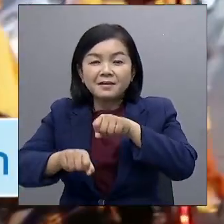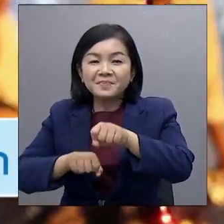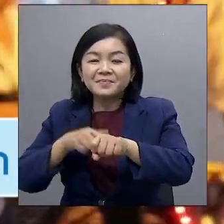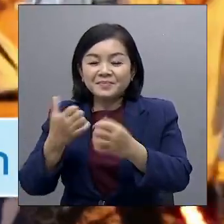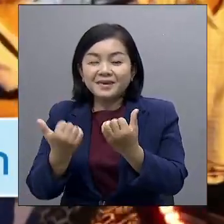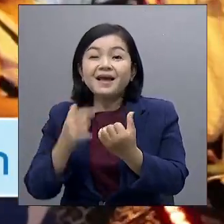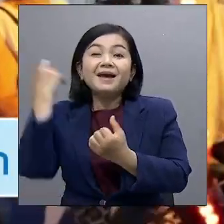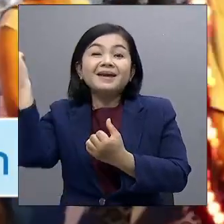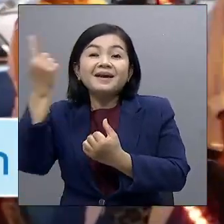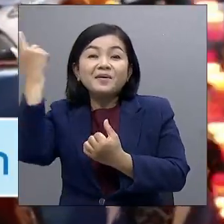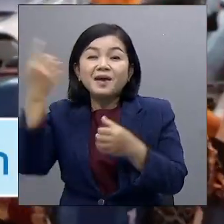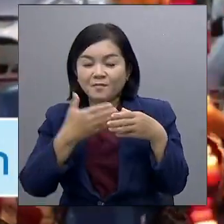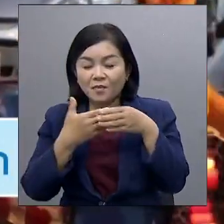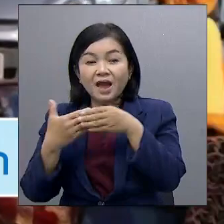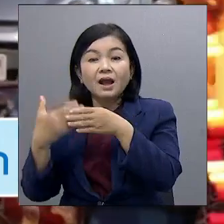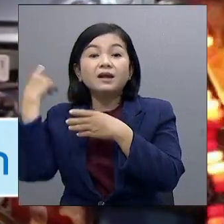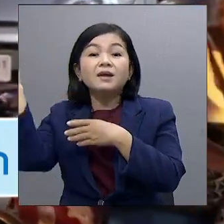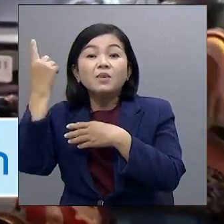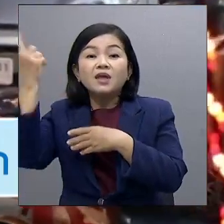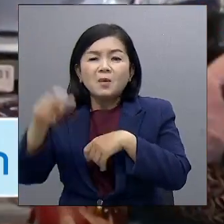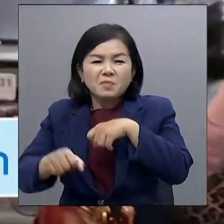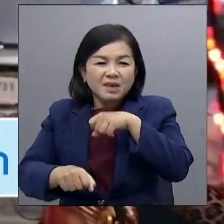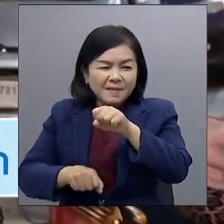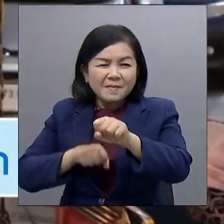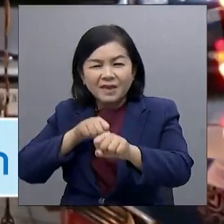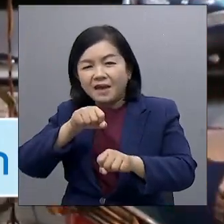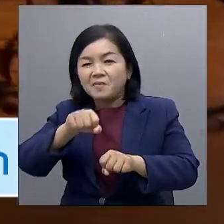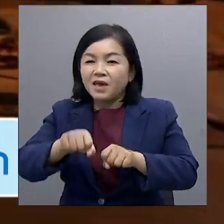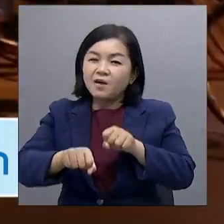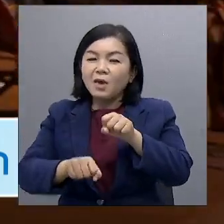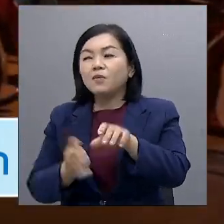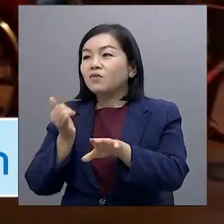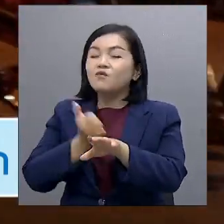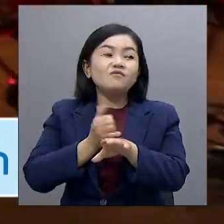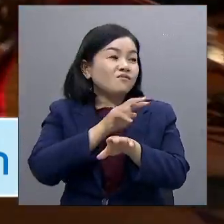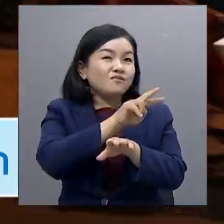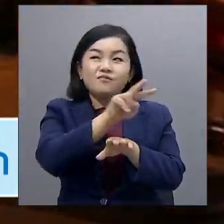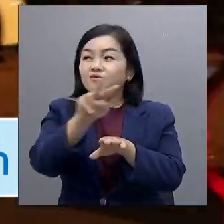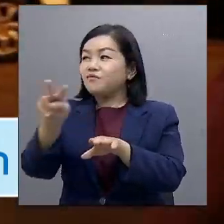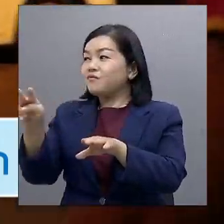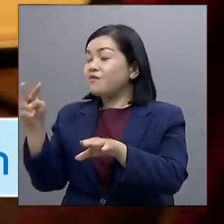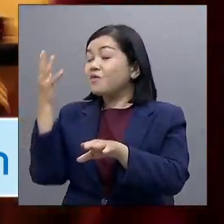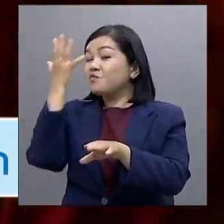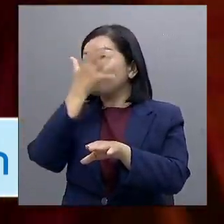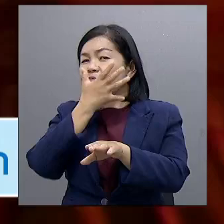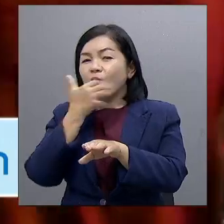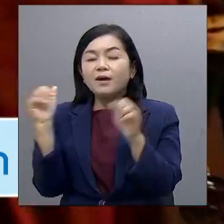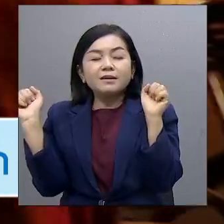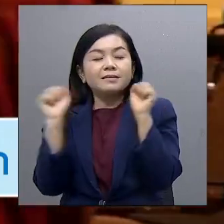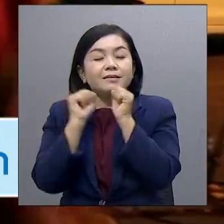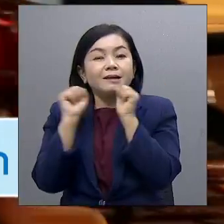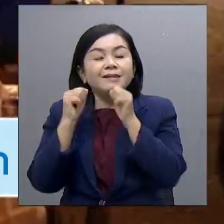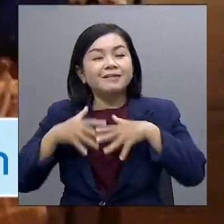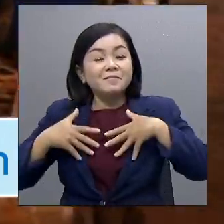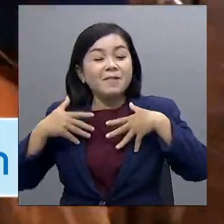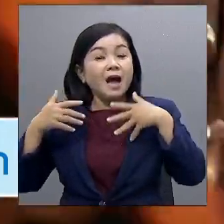นำเอานักท่องเที่ยวมาใช้บริการ 3ล้อถีบนะคะนั่งเที่ยวชมอากาศเย็นๆรอบตัวเมืองพิษณุโลกชม